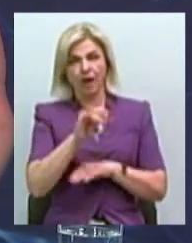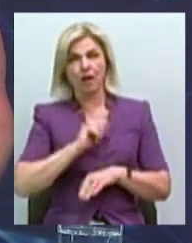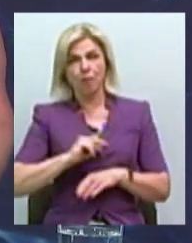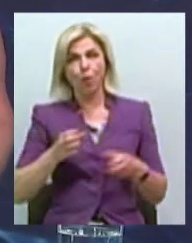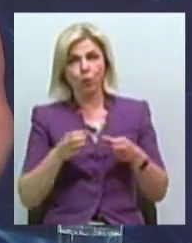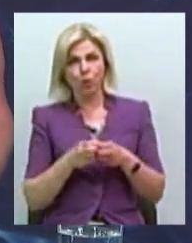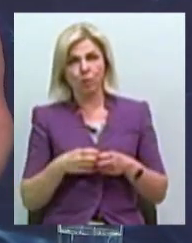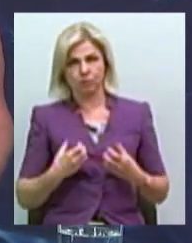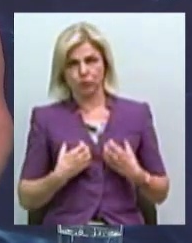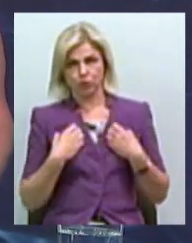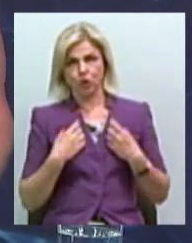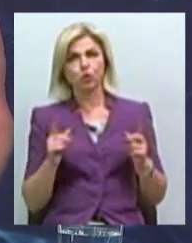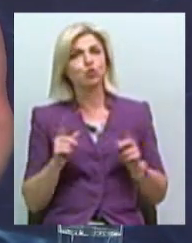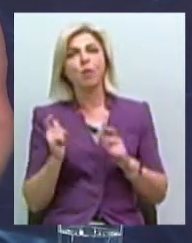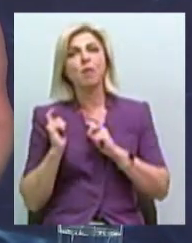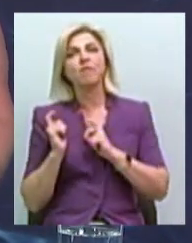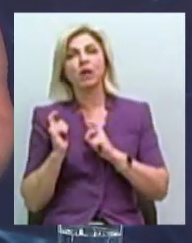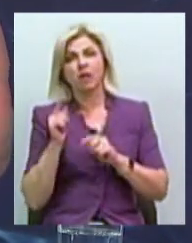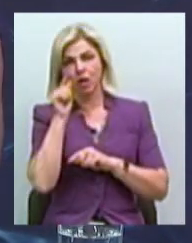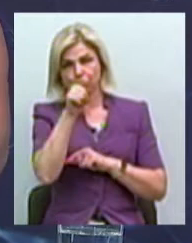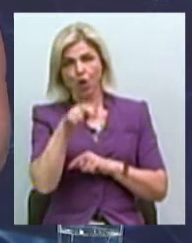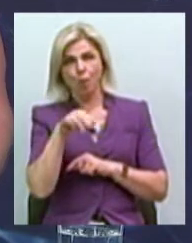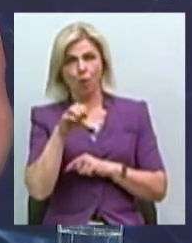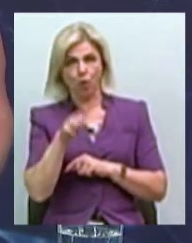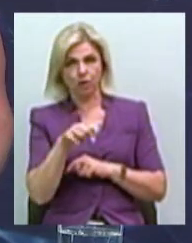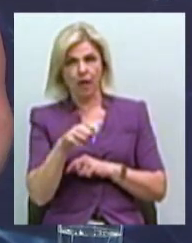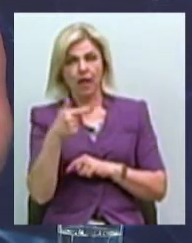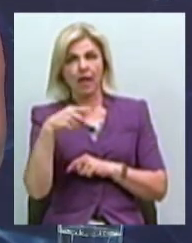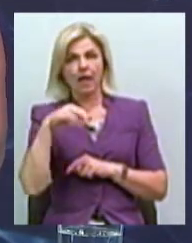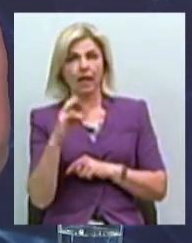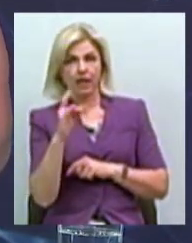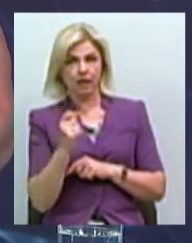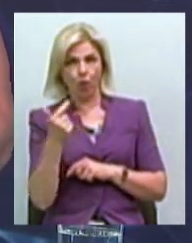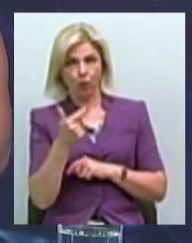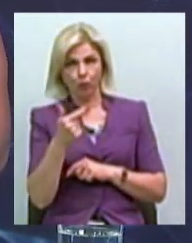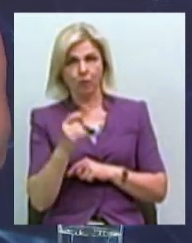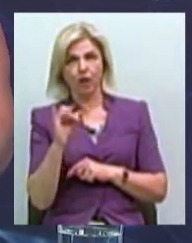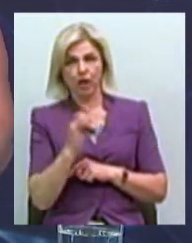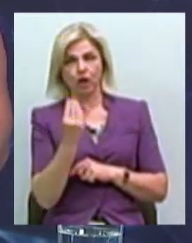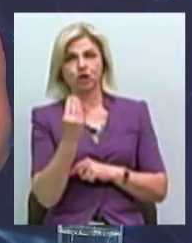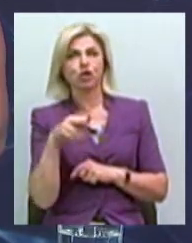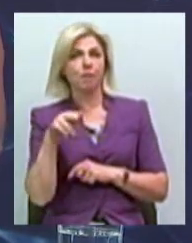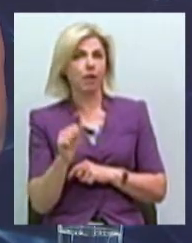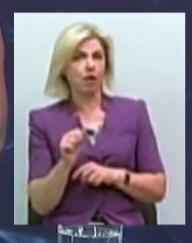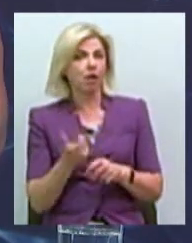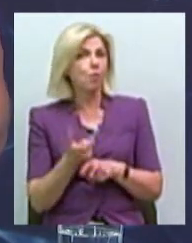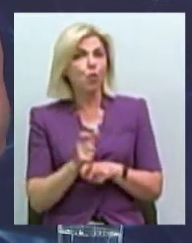що перевантажує порт. Глина голуба, блакитна і щепа. Крапка. Більше нічого.